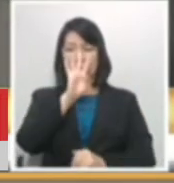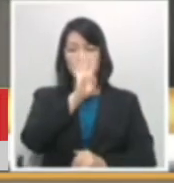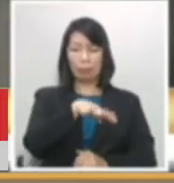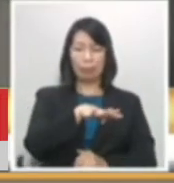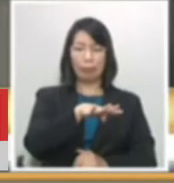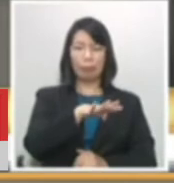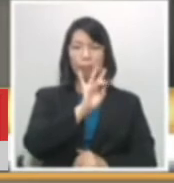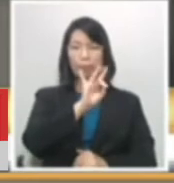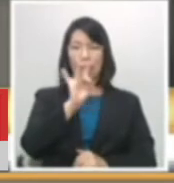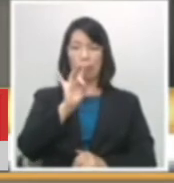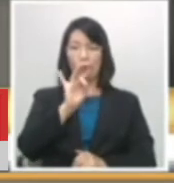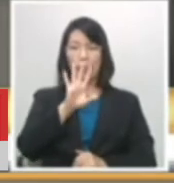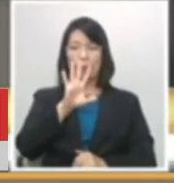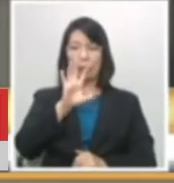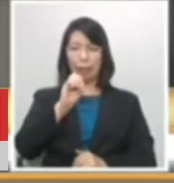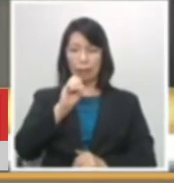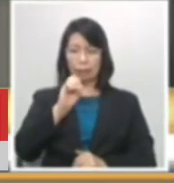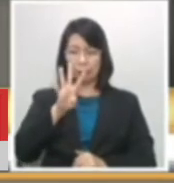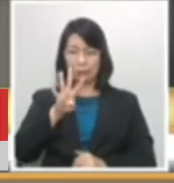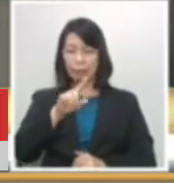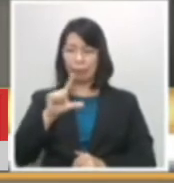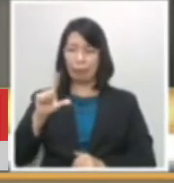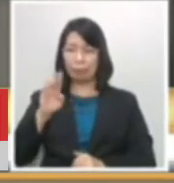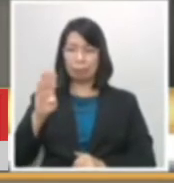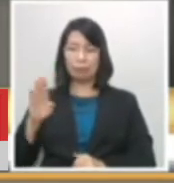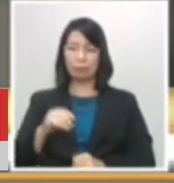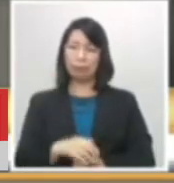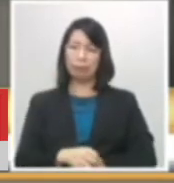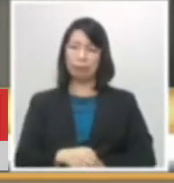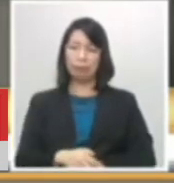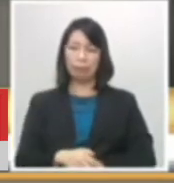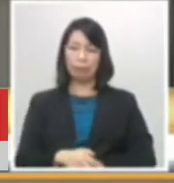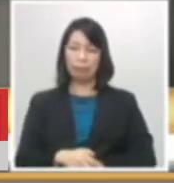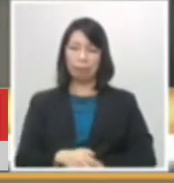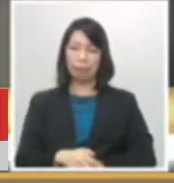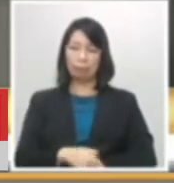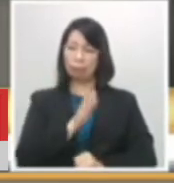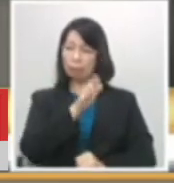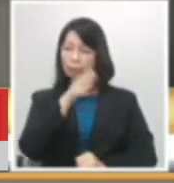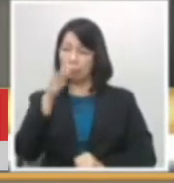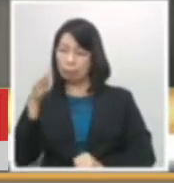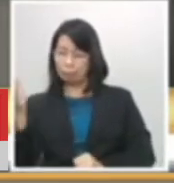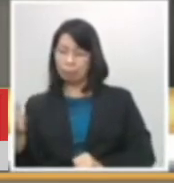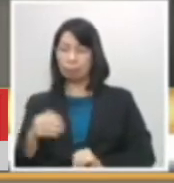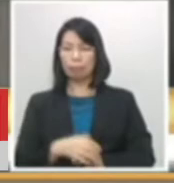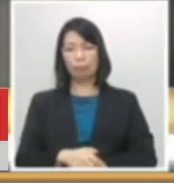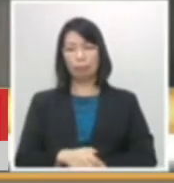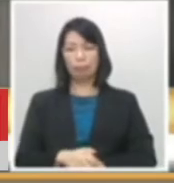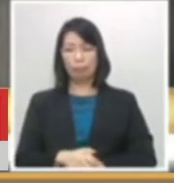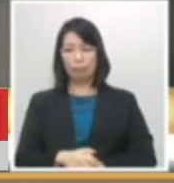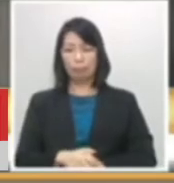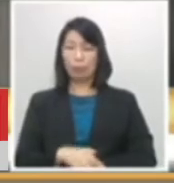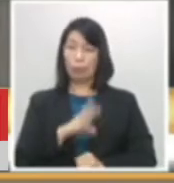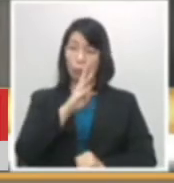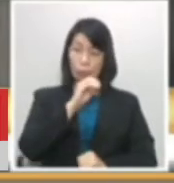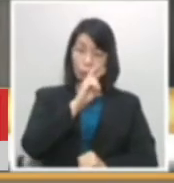4,854 ล้านเศษไปนี่ 1,000 ต่อไปนี่แล้วก็มา